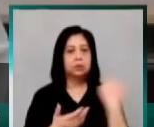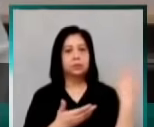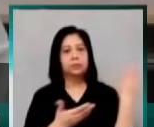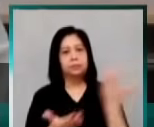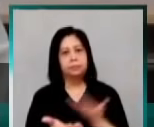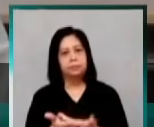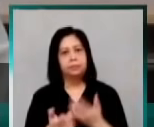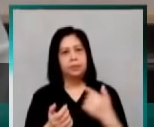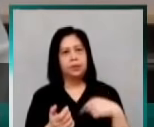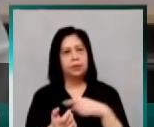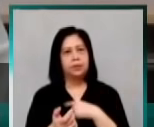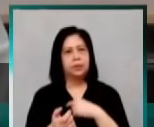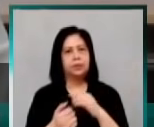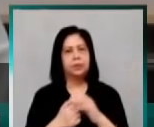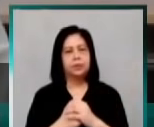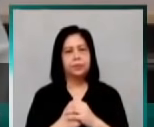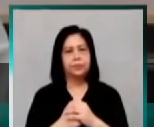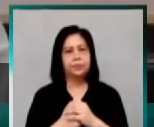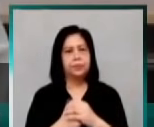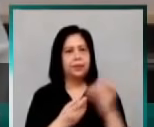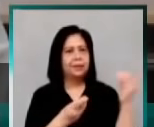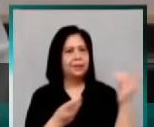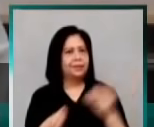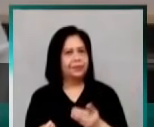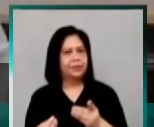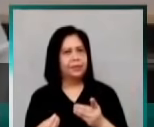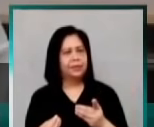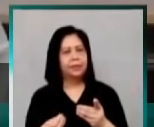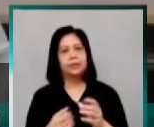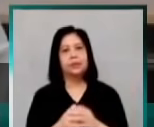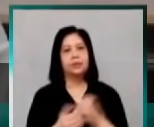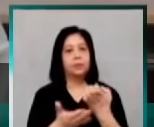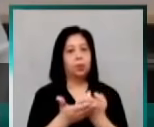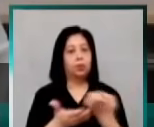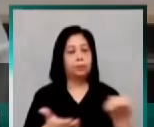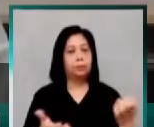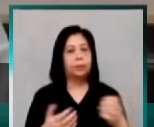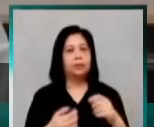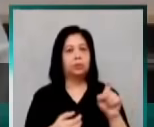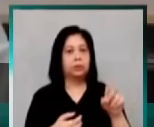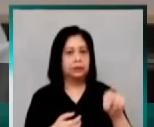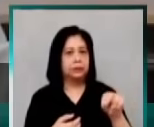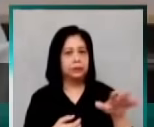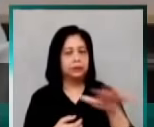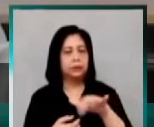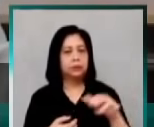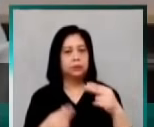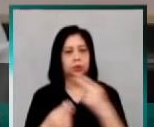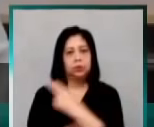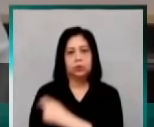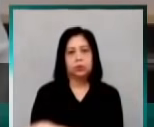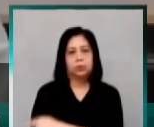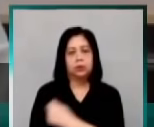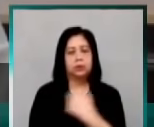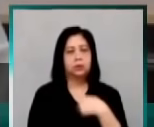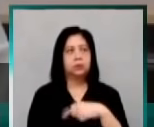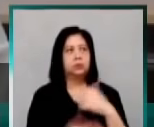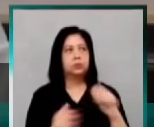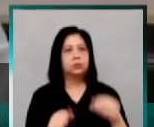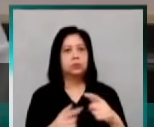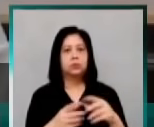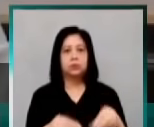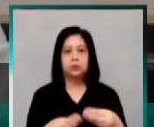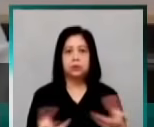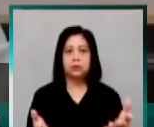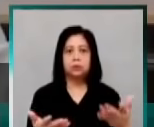mga deliveries ng mga equipments na kailangan po ng ating mga ospital, and we were able to provide already